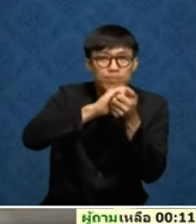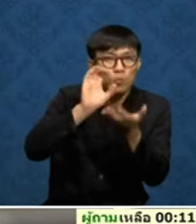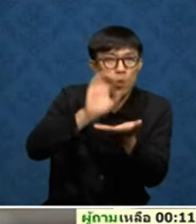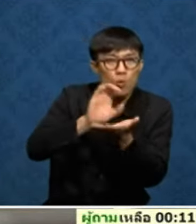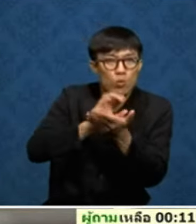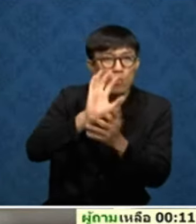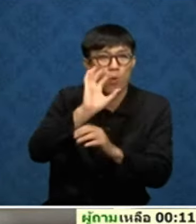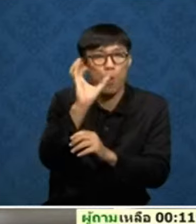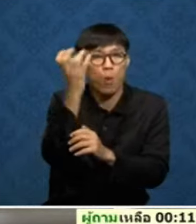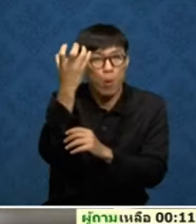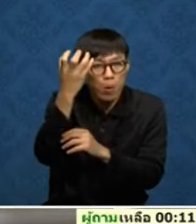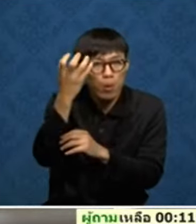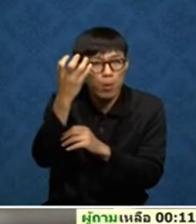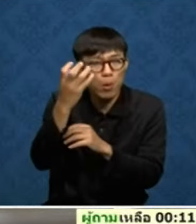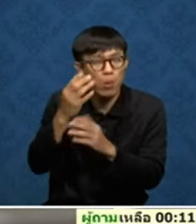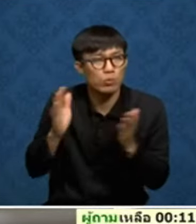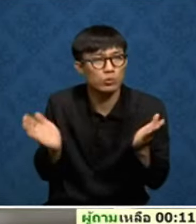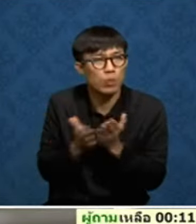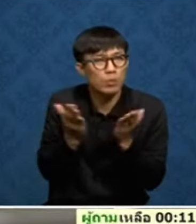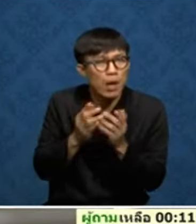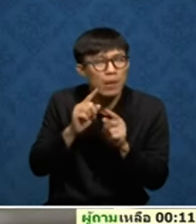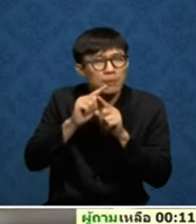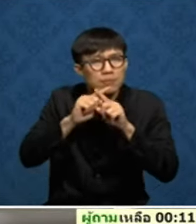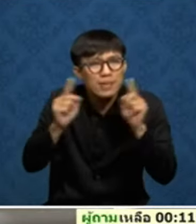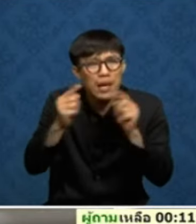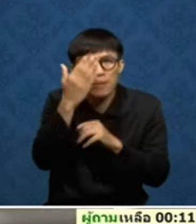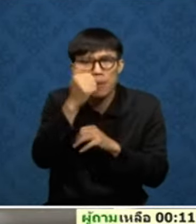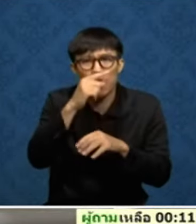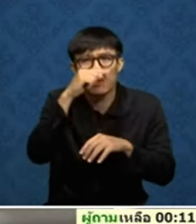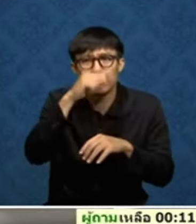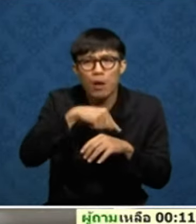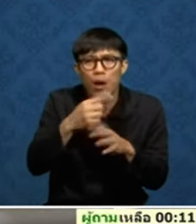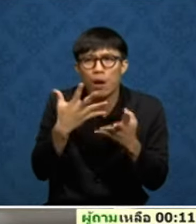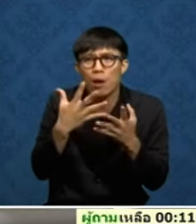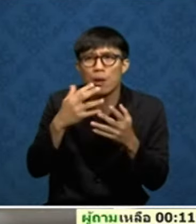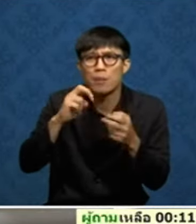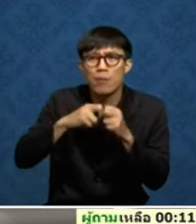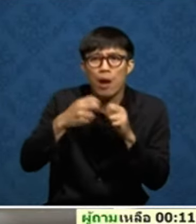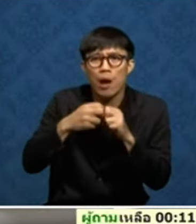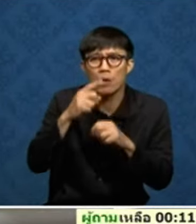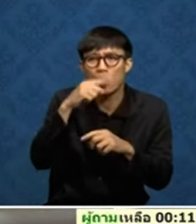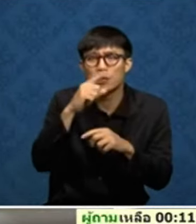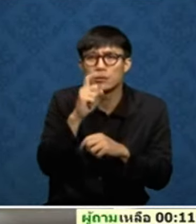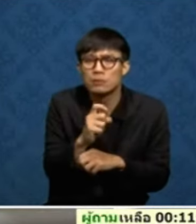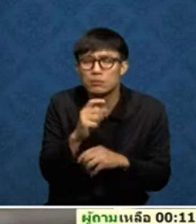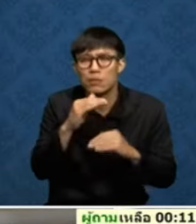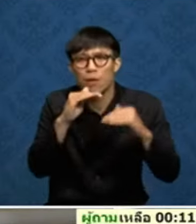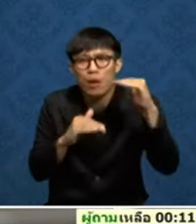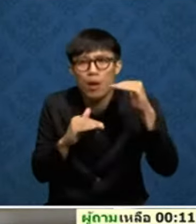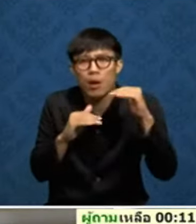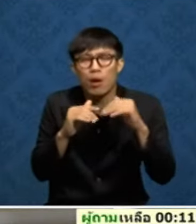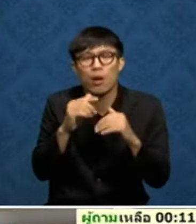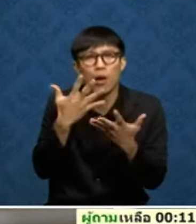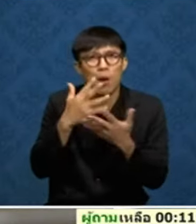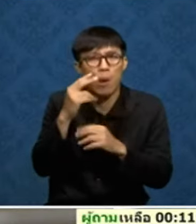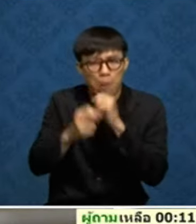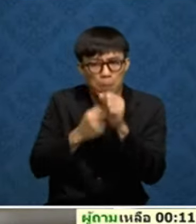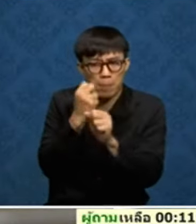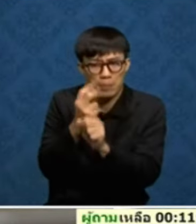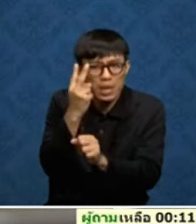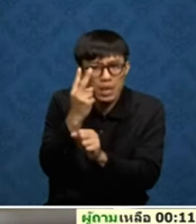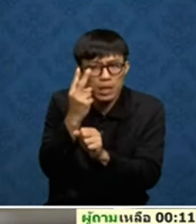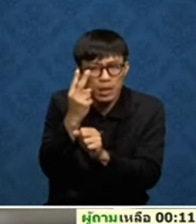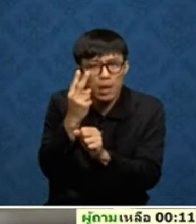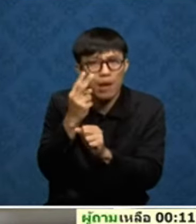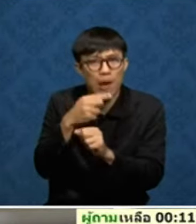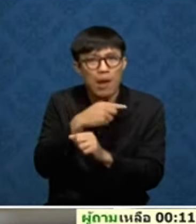นมากขนาดนี้ครับทำไมครับทำไมไทยยังขาดดุลการค้าจีนถึง 36,000 ล้านเหรียญติดกันมา2ปีแล้วครับม